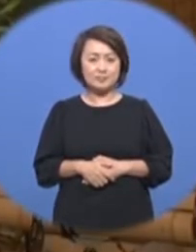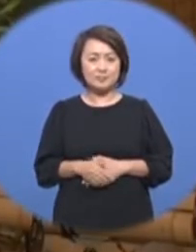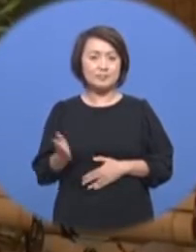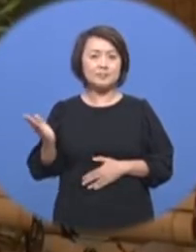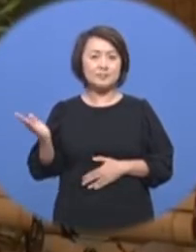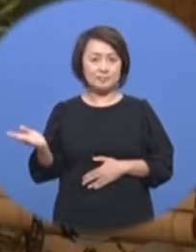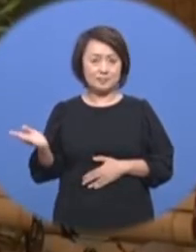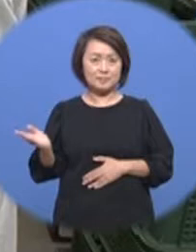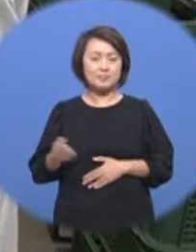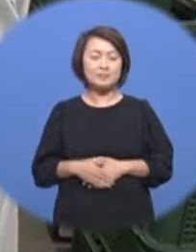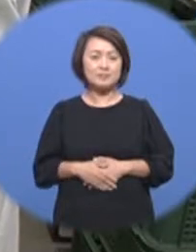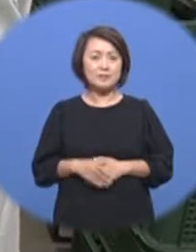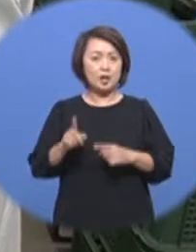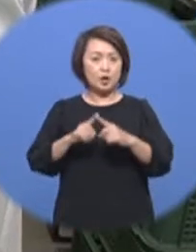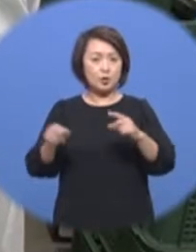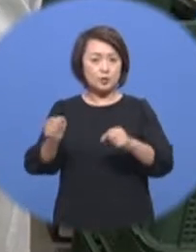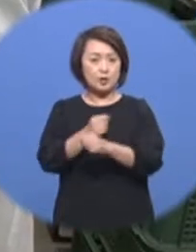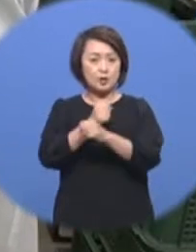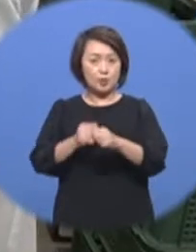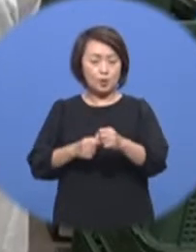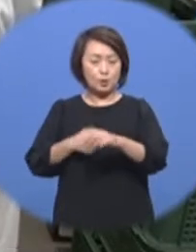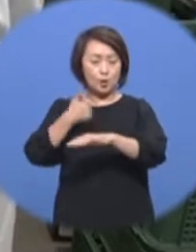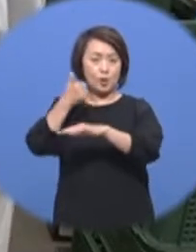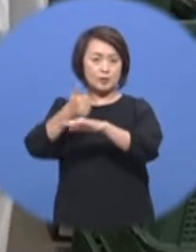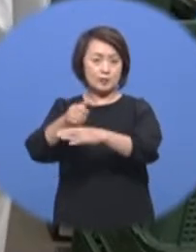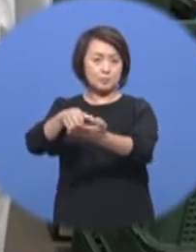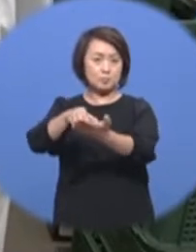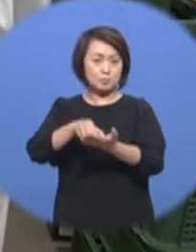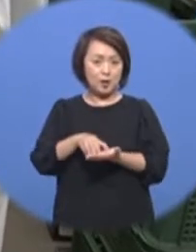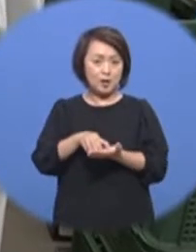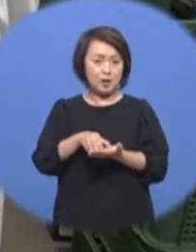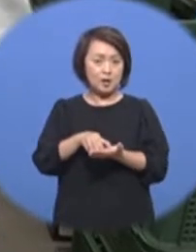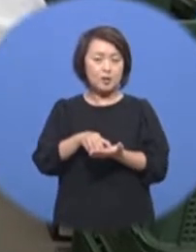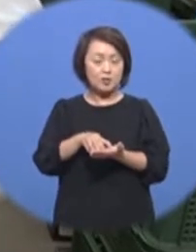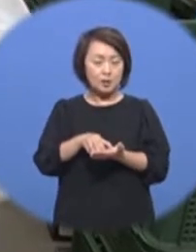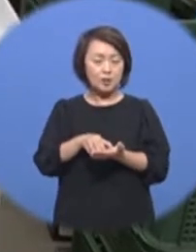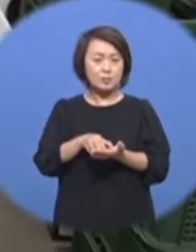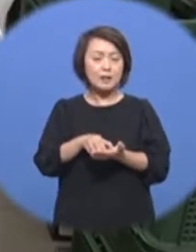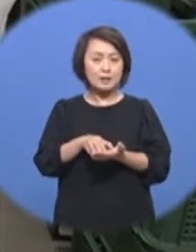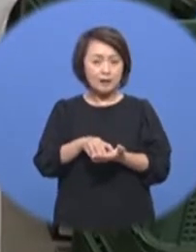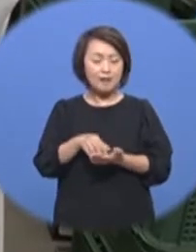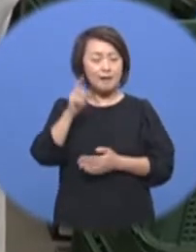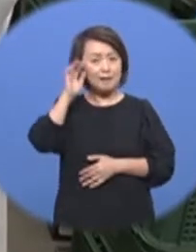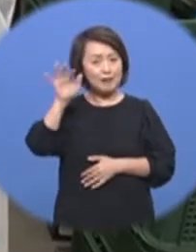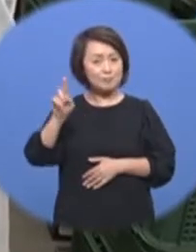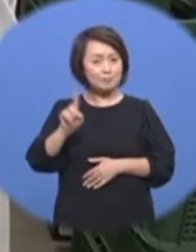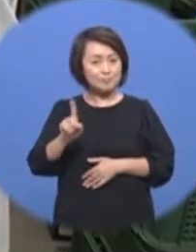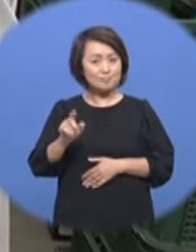西畑さんに厚生労働大臣表彰を受けた感想などを聞きました。